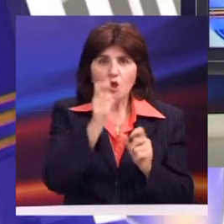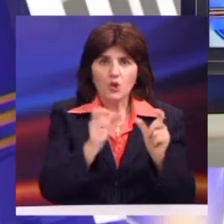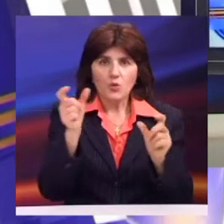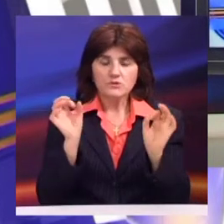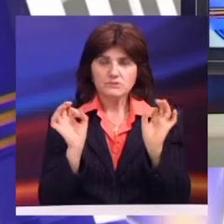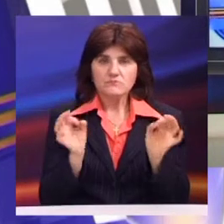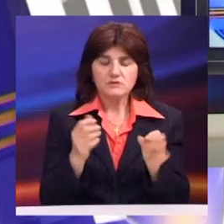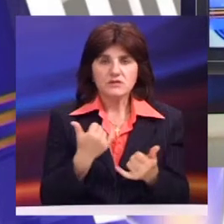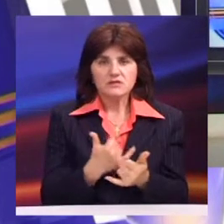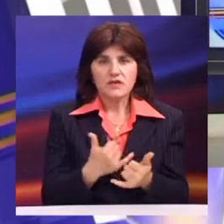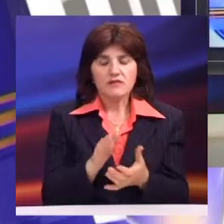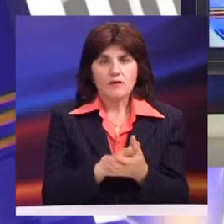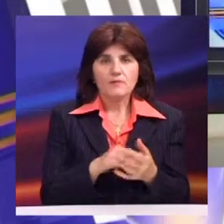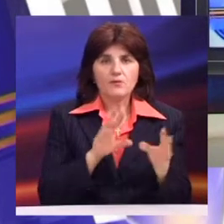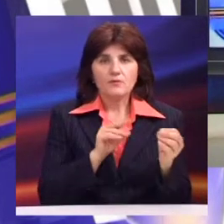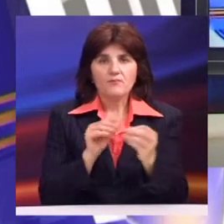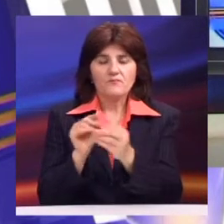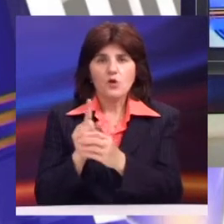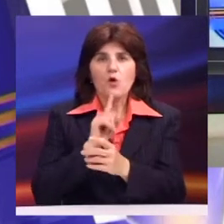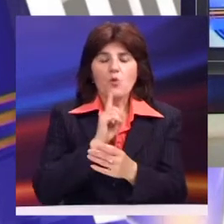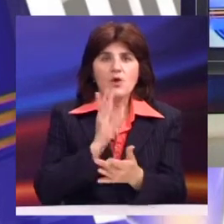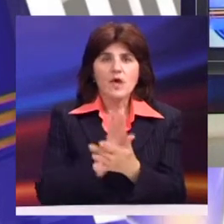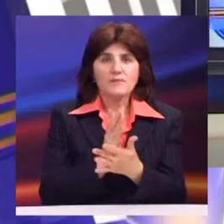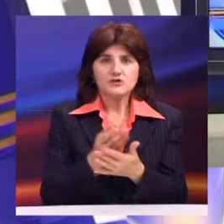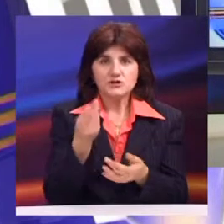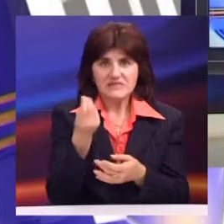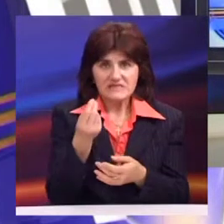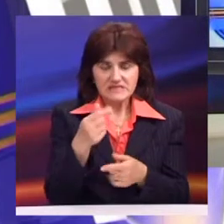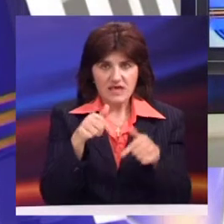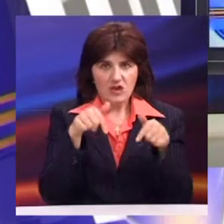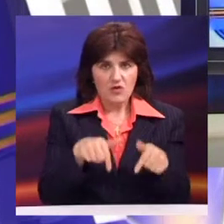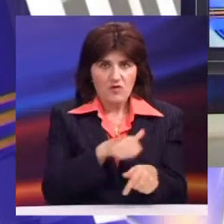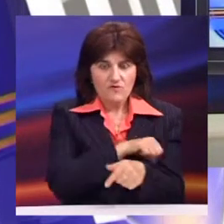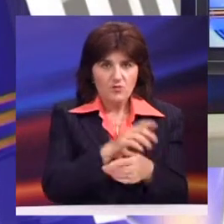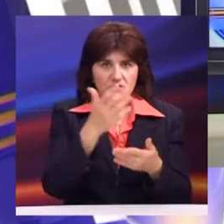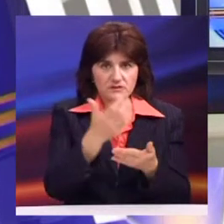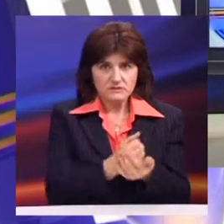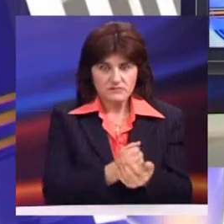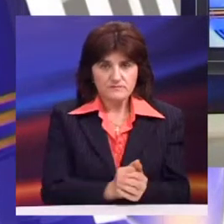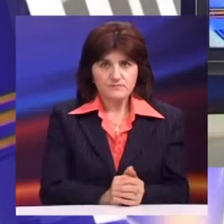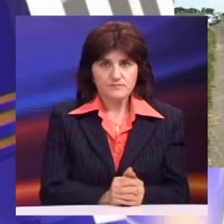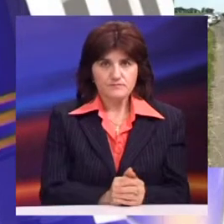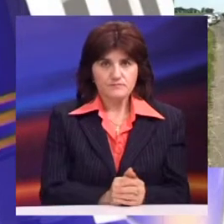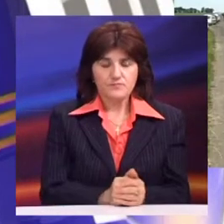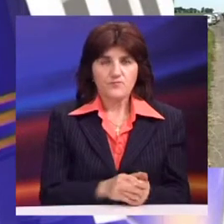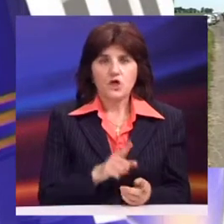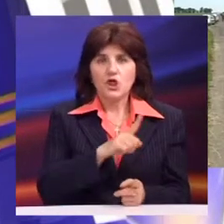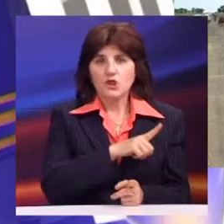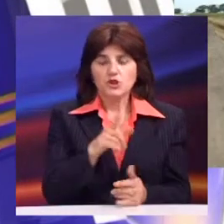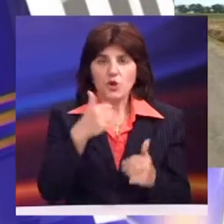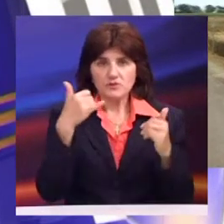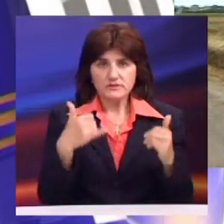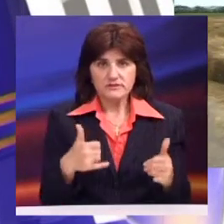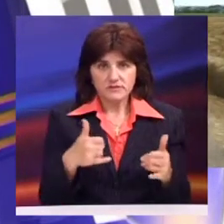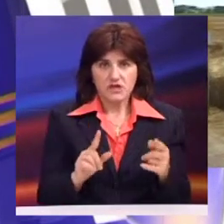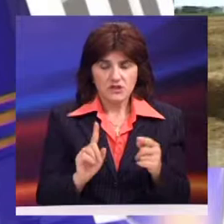su počele kalkulacije koje bi cena žita opravdala proizvodnju i donela profit.